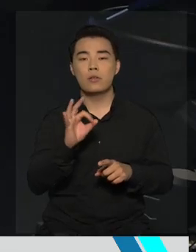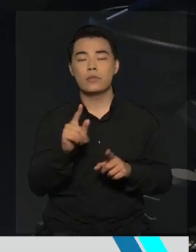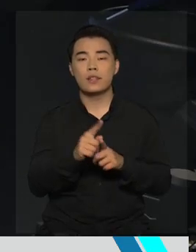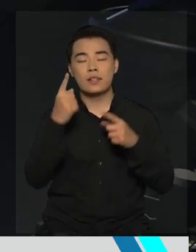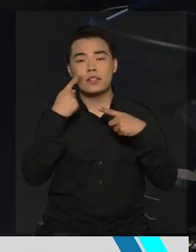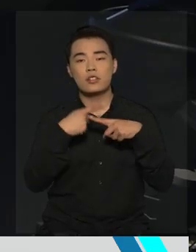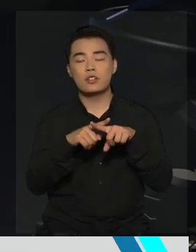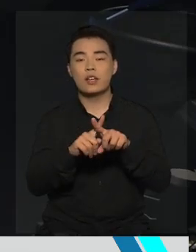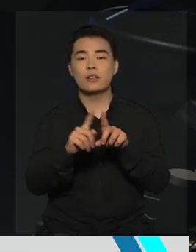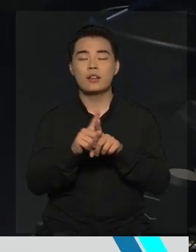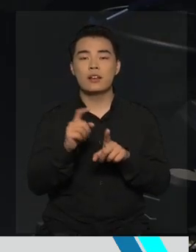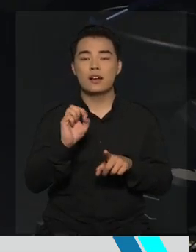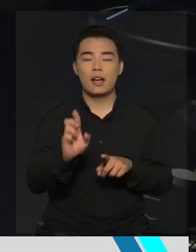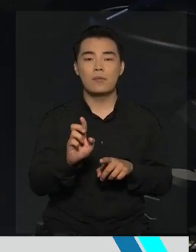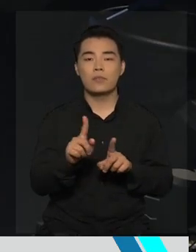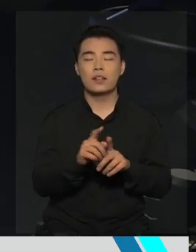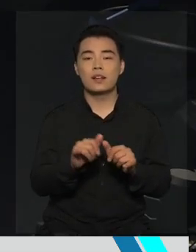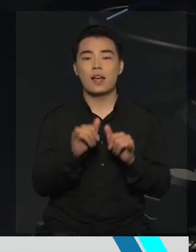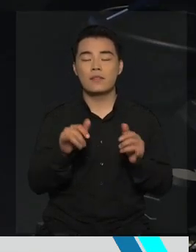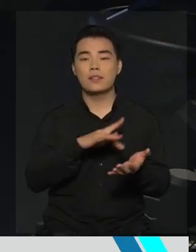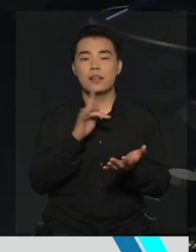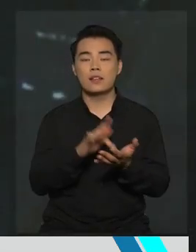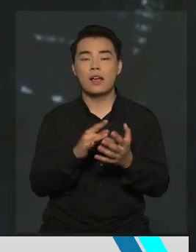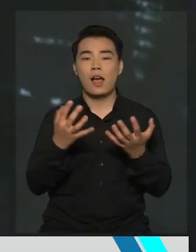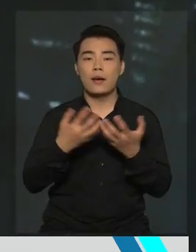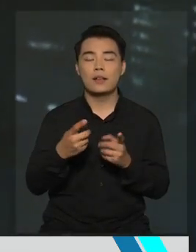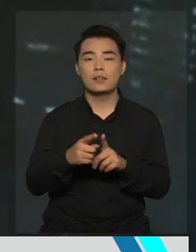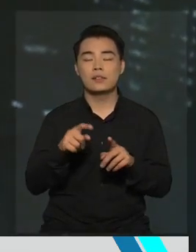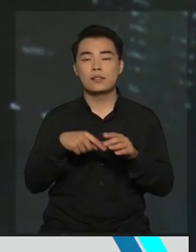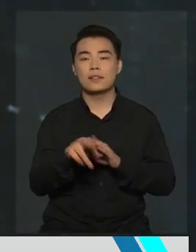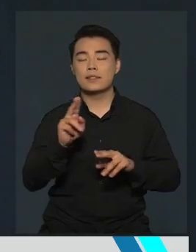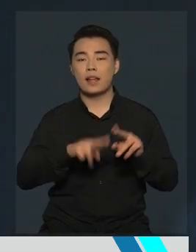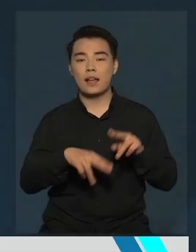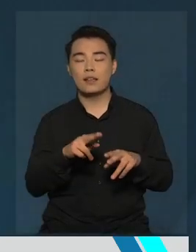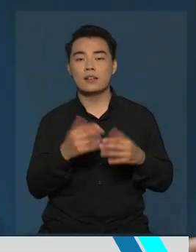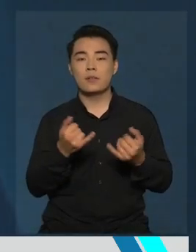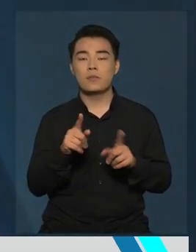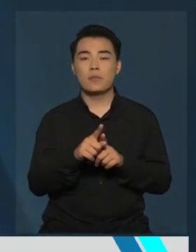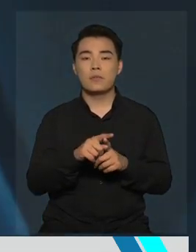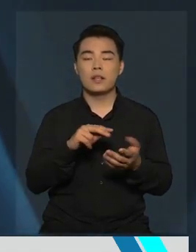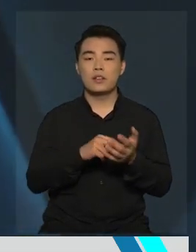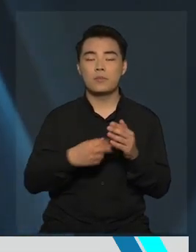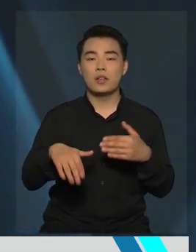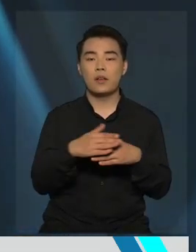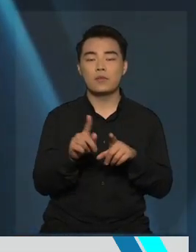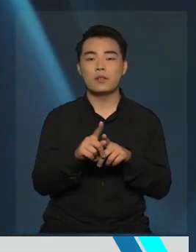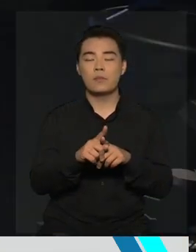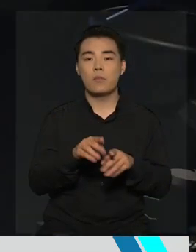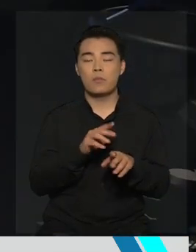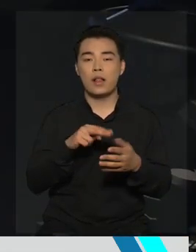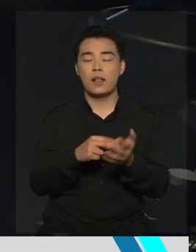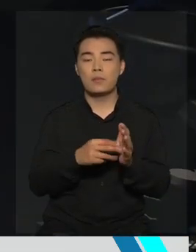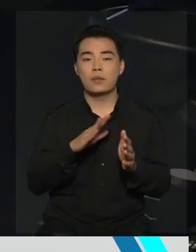инженерной составляющей этого хаба, то есть это развитие центров обработки данных, строительство их. Сейчас в ближайшей перспективе это запланировано.